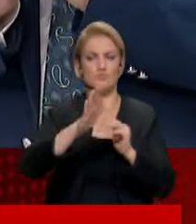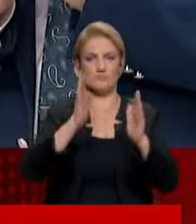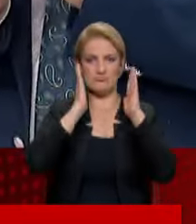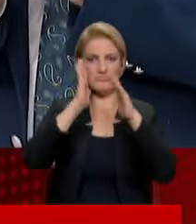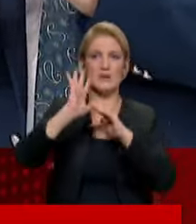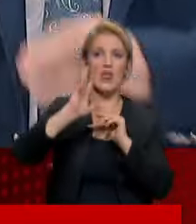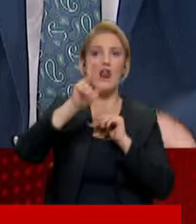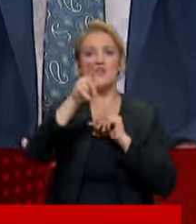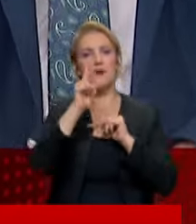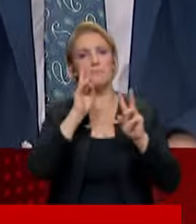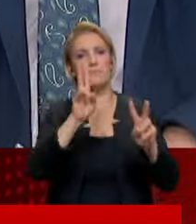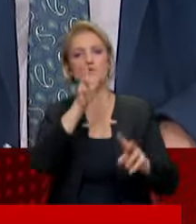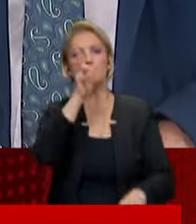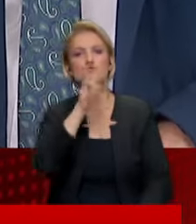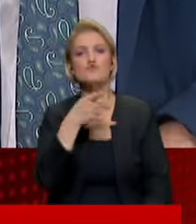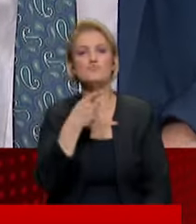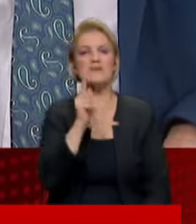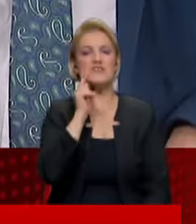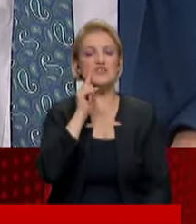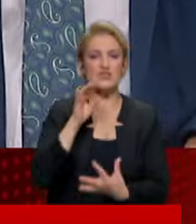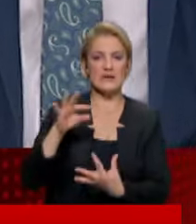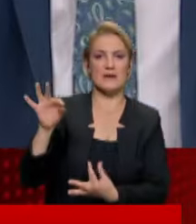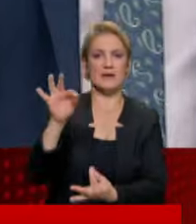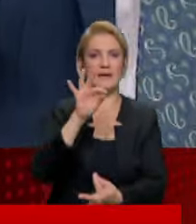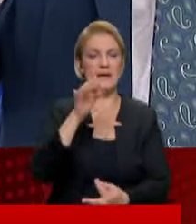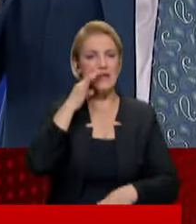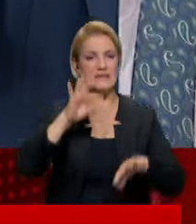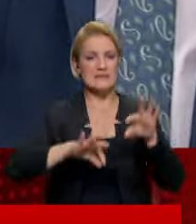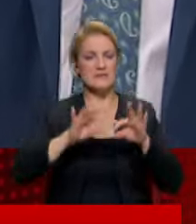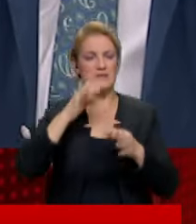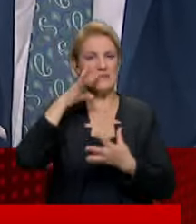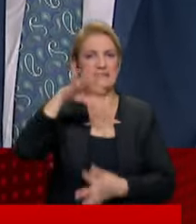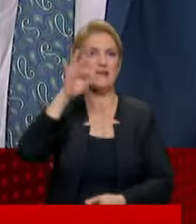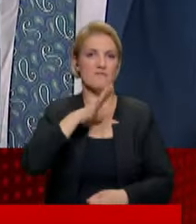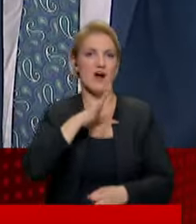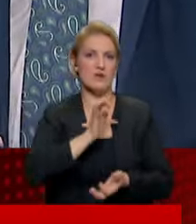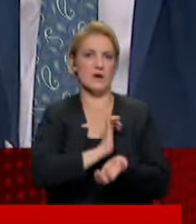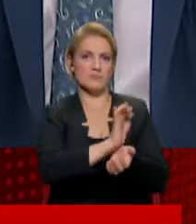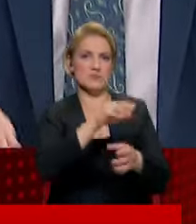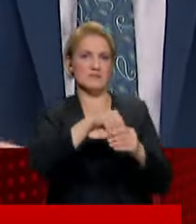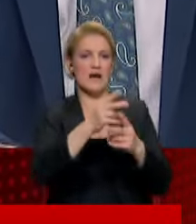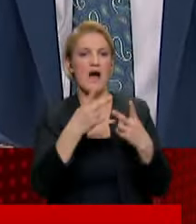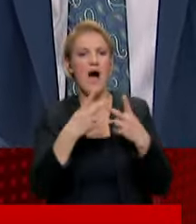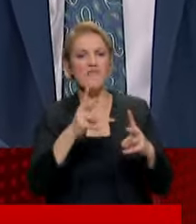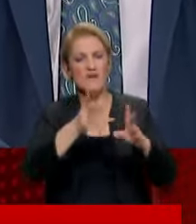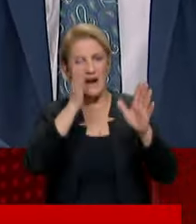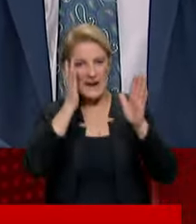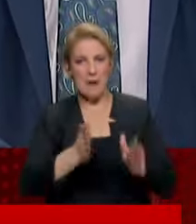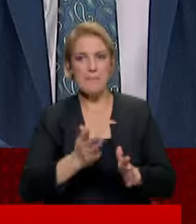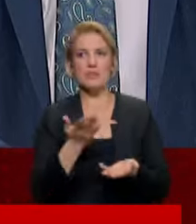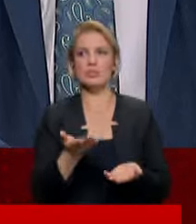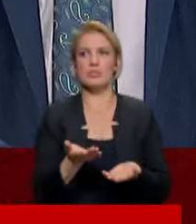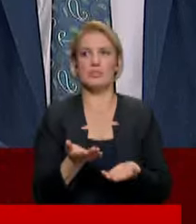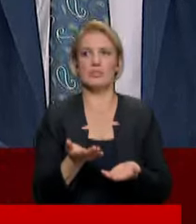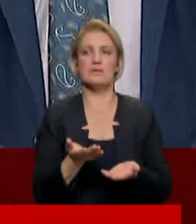toplumda bakın 300.000 kişinin üzerinde insan var cezaevlerinde aflar rağmen